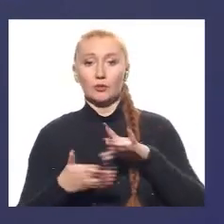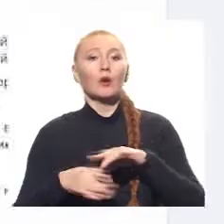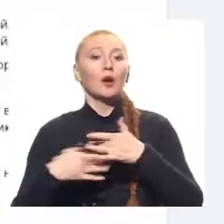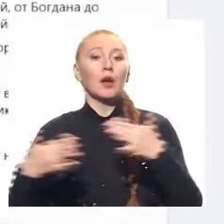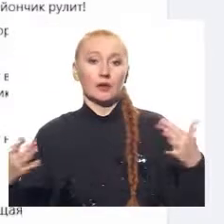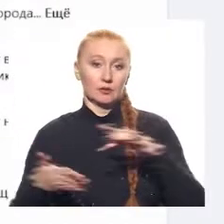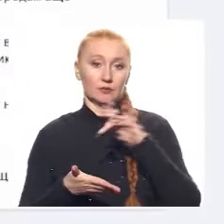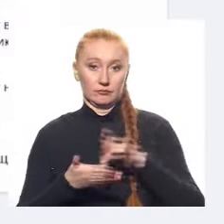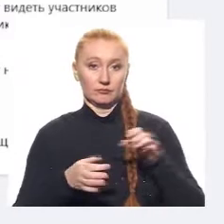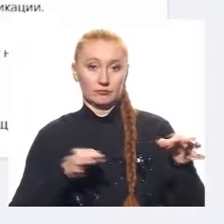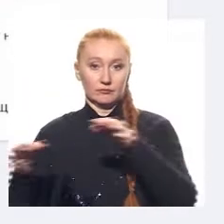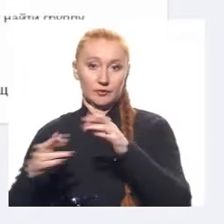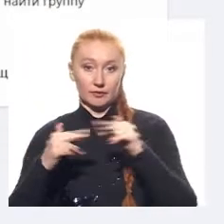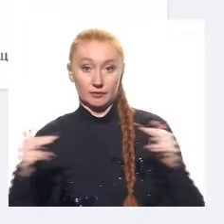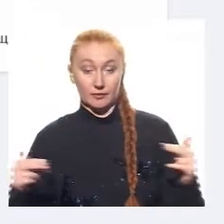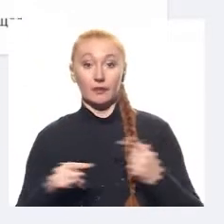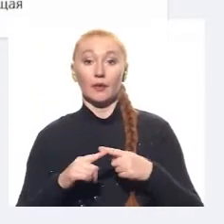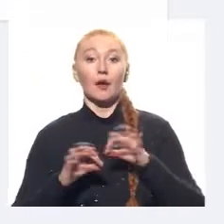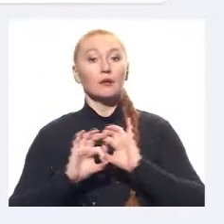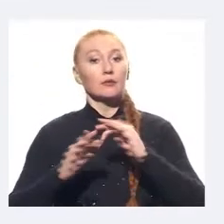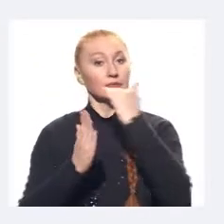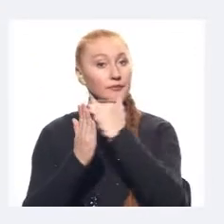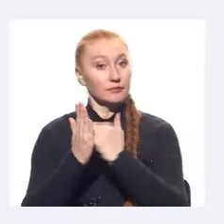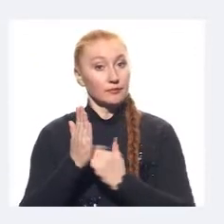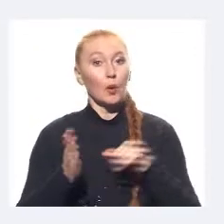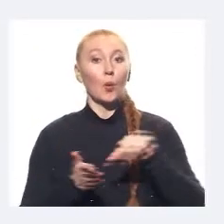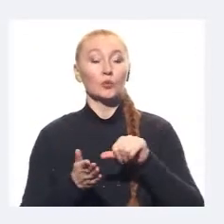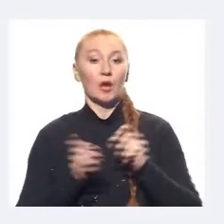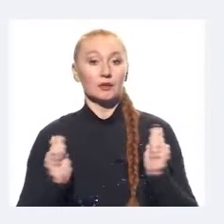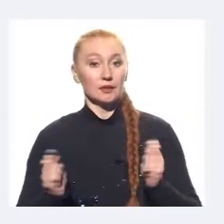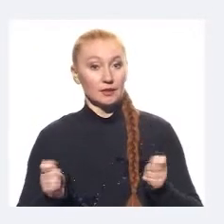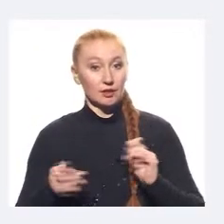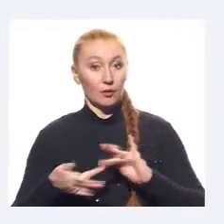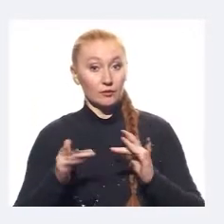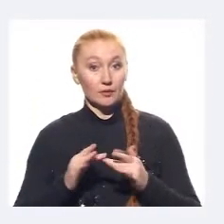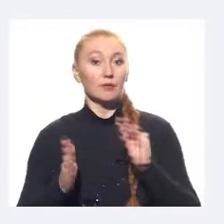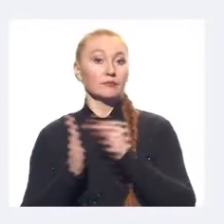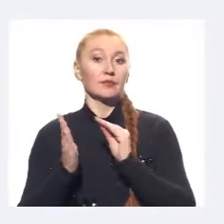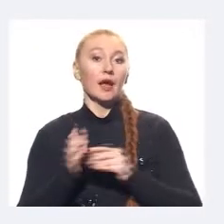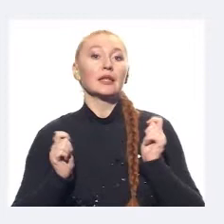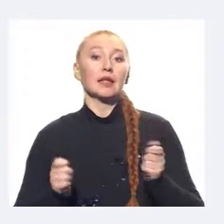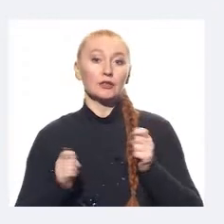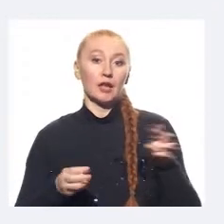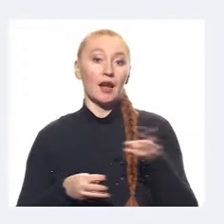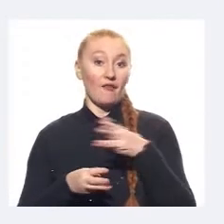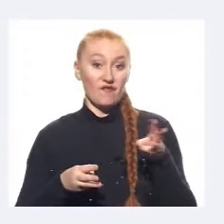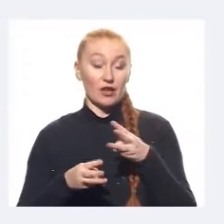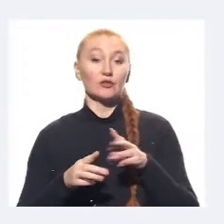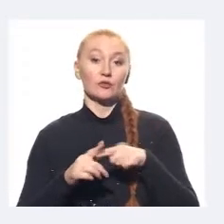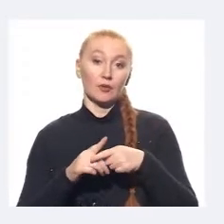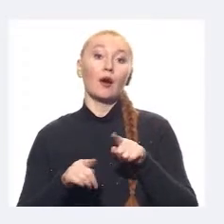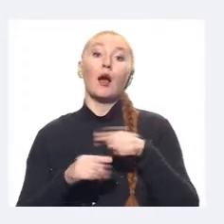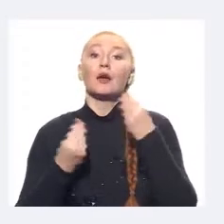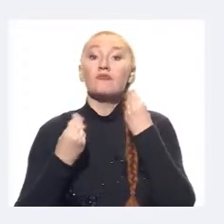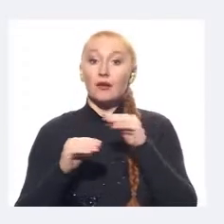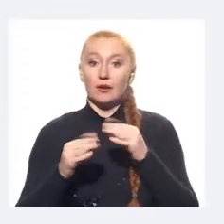куточків міста. В коментарях під трансляцією учасники онлайн-дискотеки розміщують свої танцювальні відео. Автори